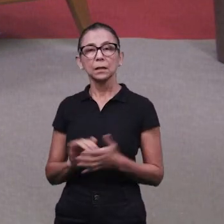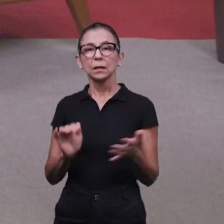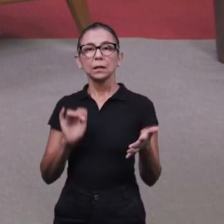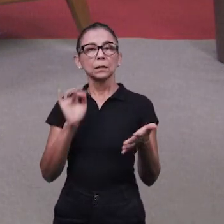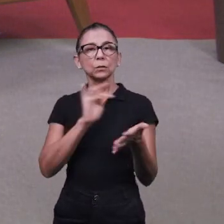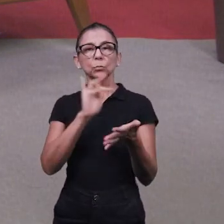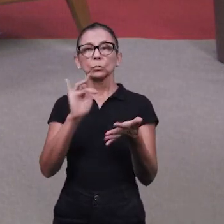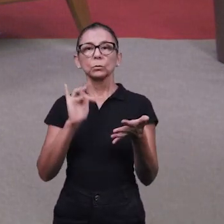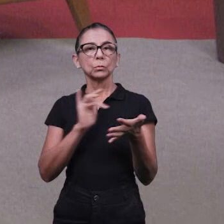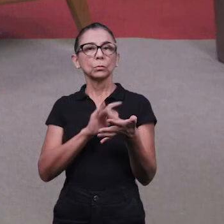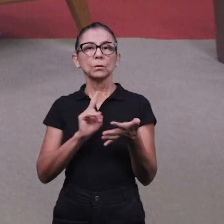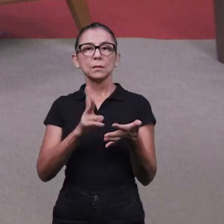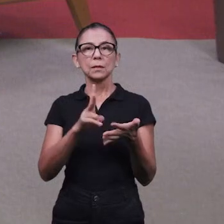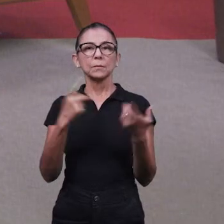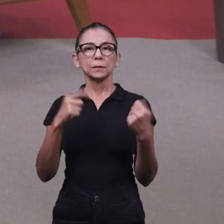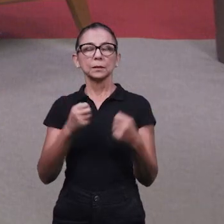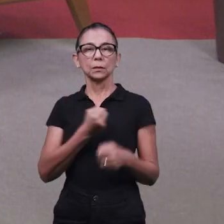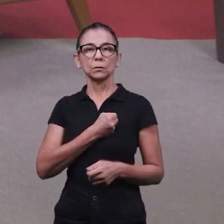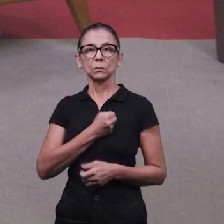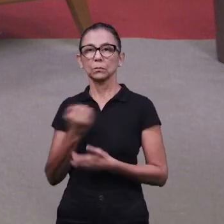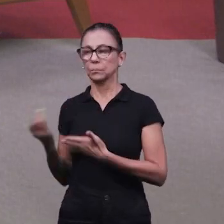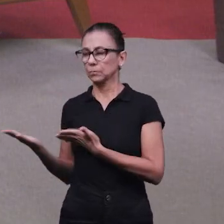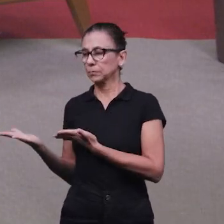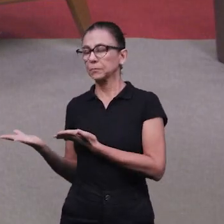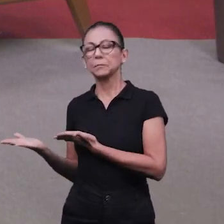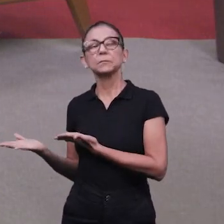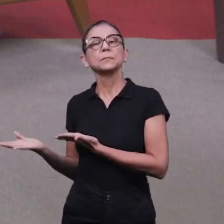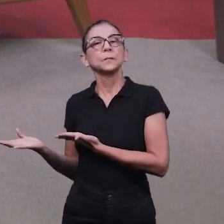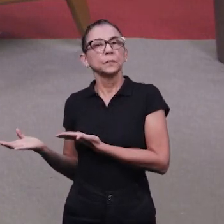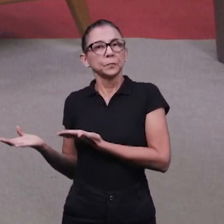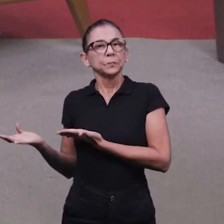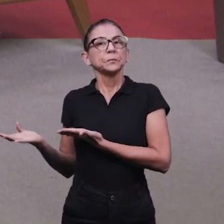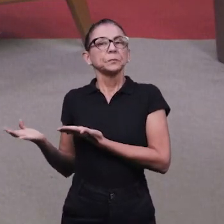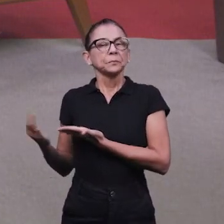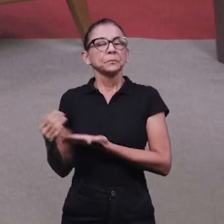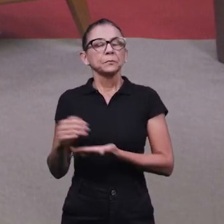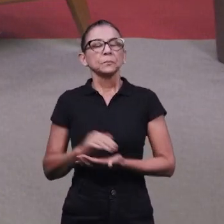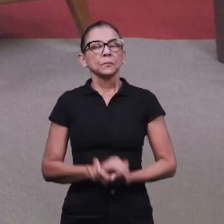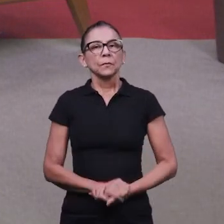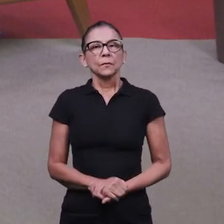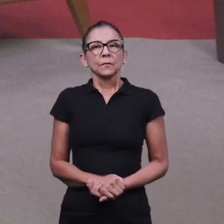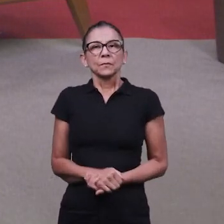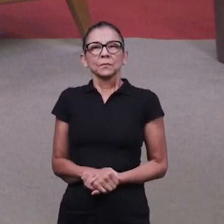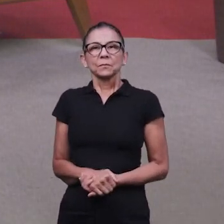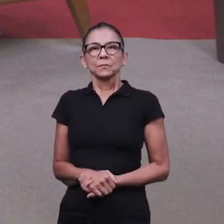le Brésil. Et vous pouvez le faire toujours quand vous avez besoin. Le numéro est celui qui apparaît à